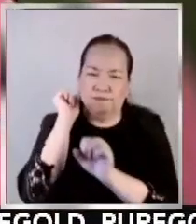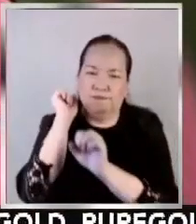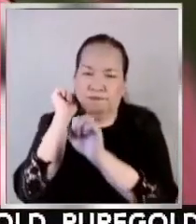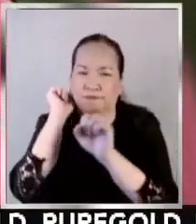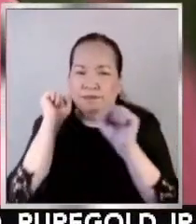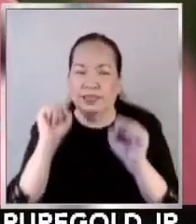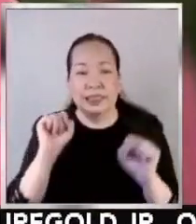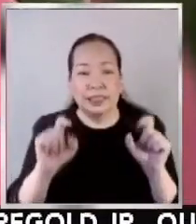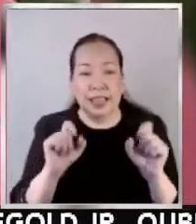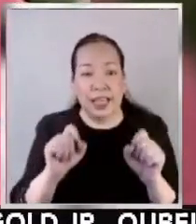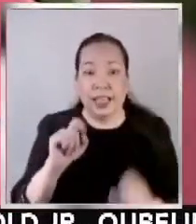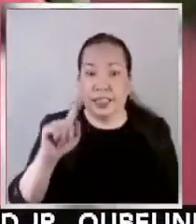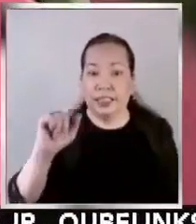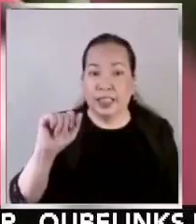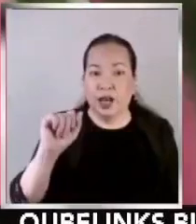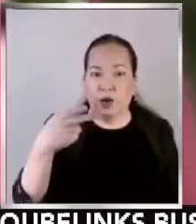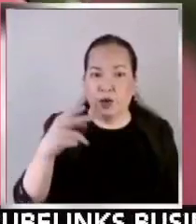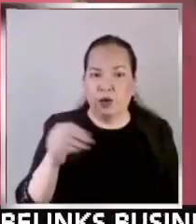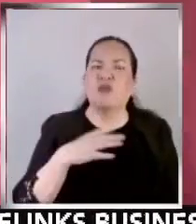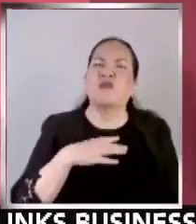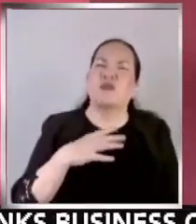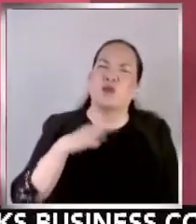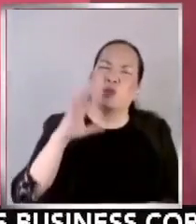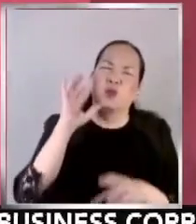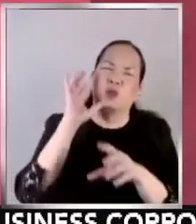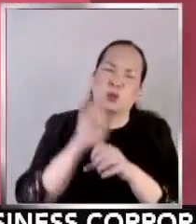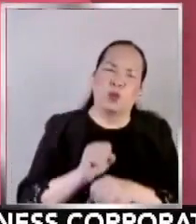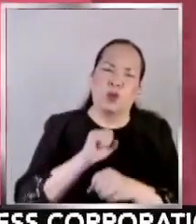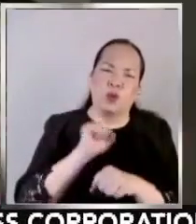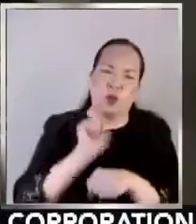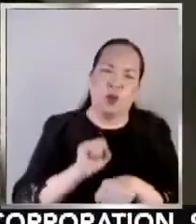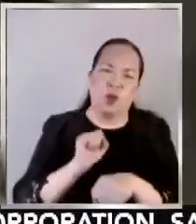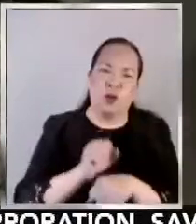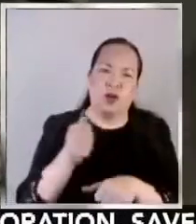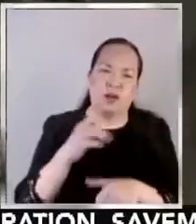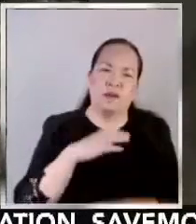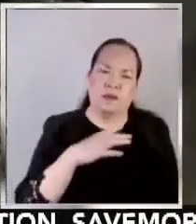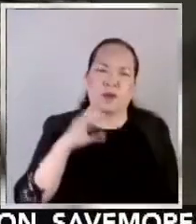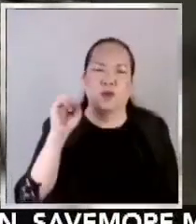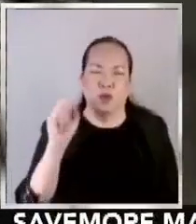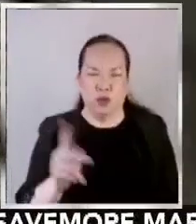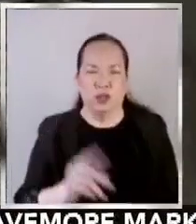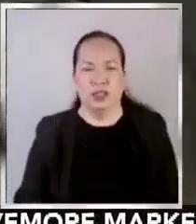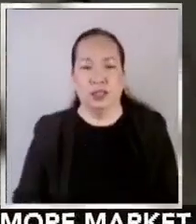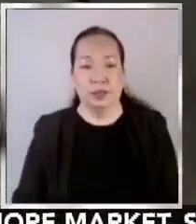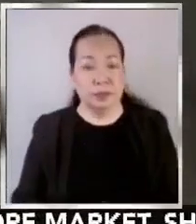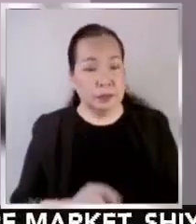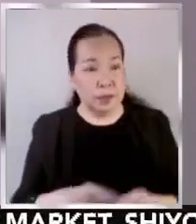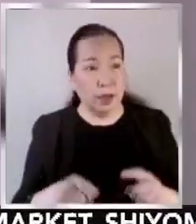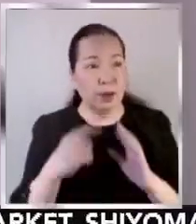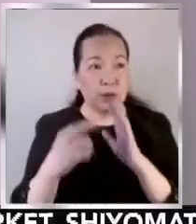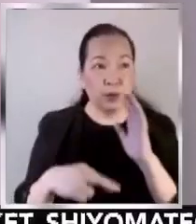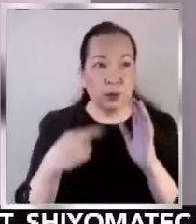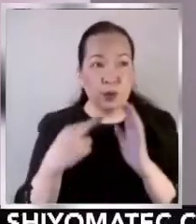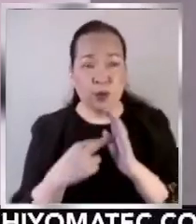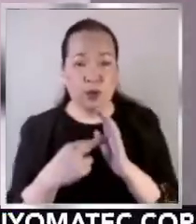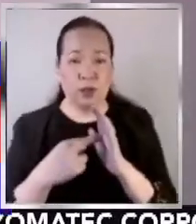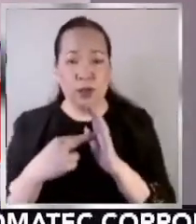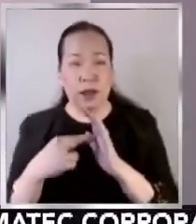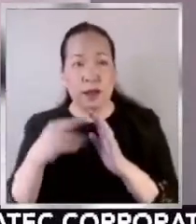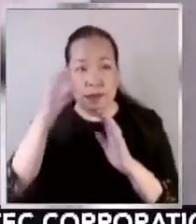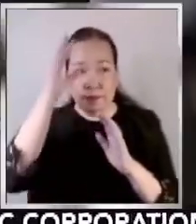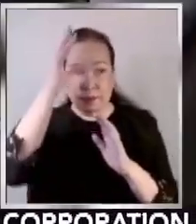na ano, lagi nagtatrabaho, lagi titinda. Sagay ako. Pero ang papel ng pagiging ama, wala rin namang